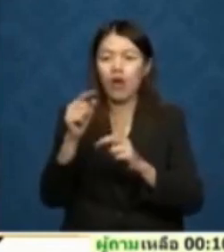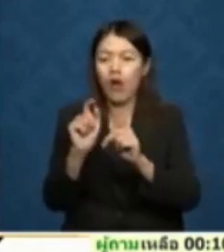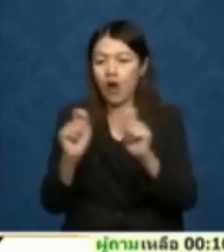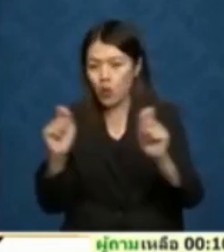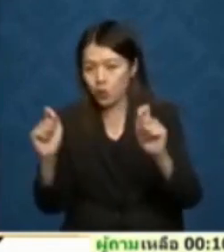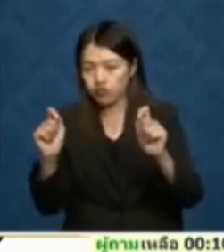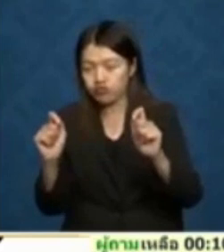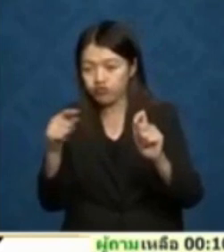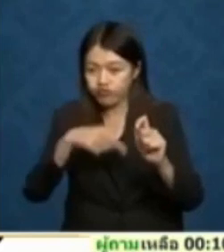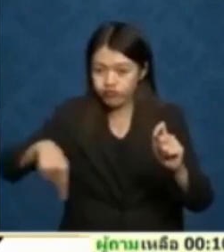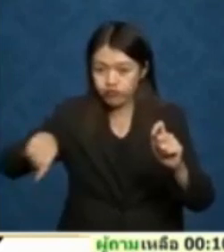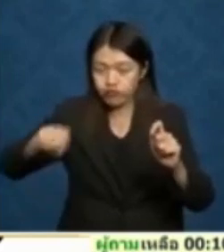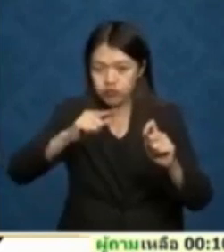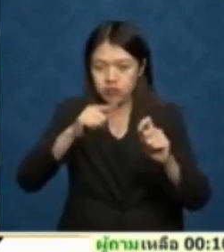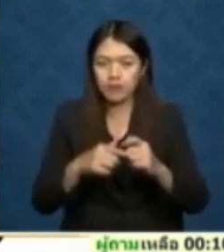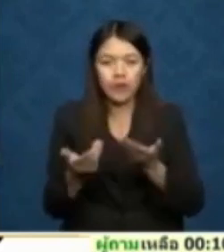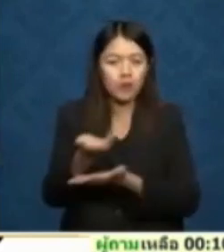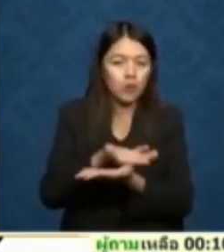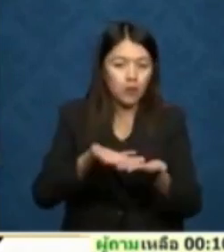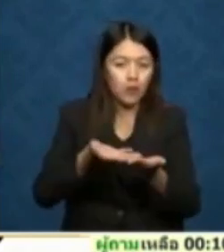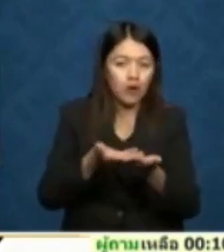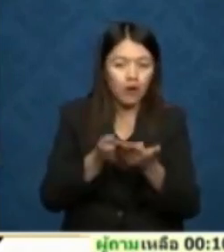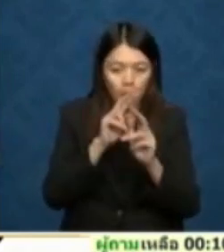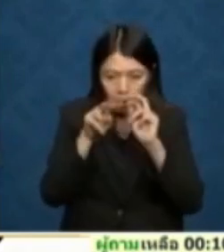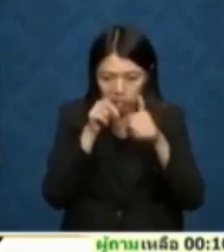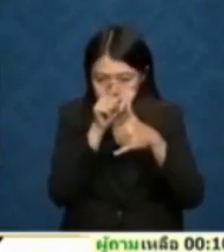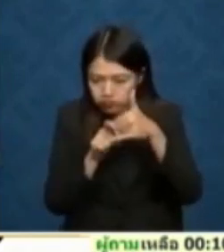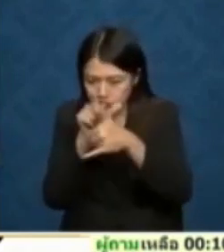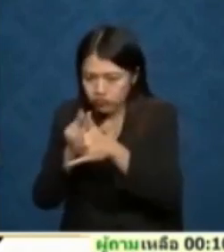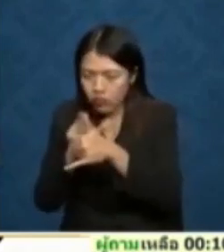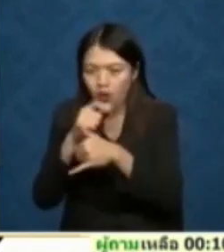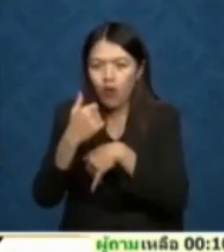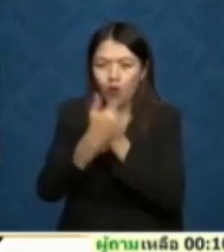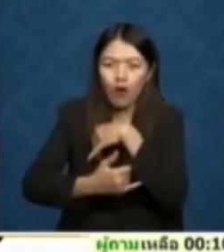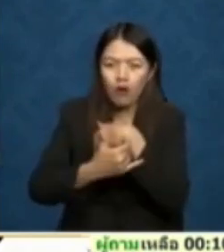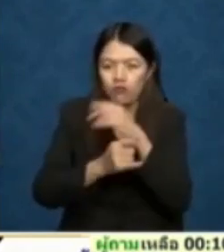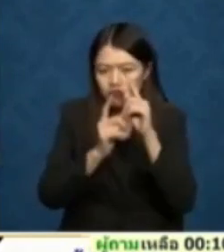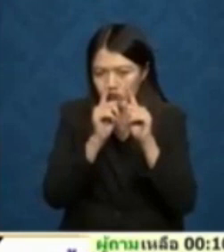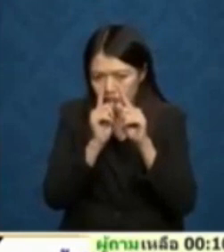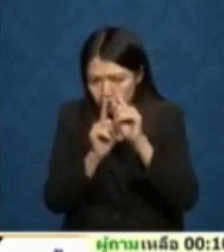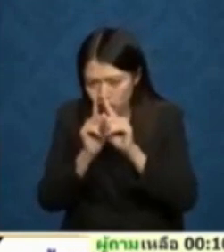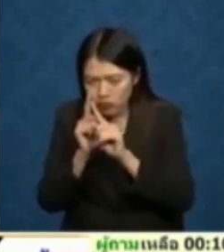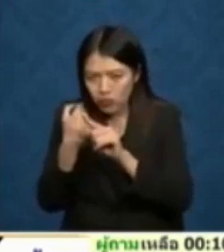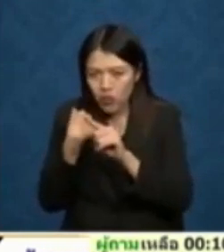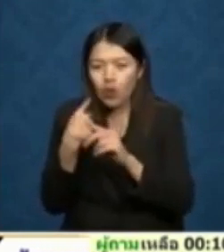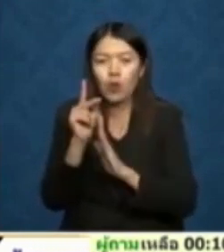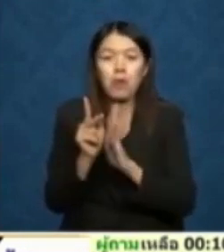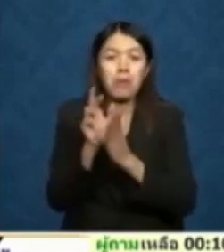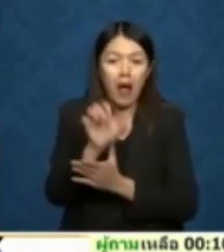การพิจารณาการกรองพฤติการของคนต่างด้าวเพื่อประกอบการพิจารณาการบังคับใช้กฎหม